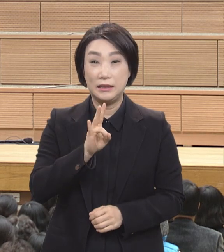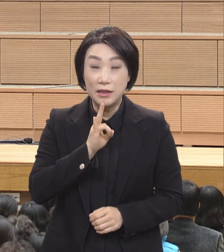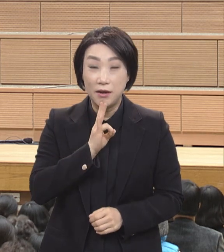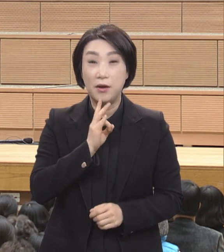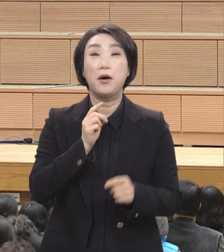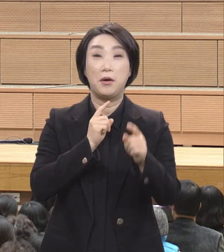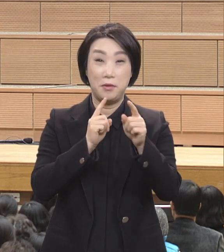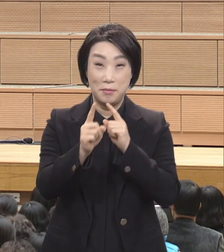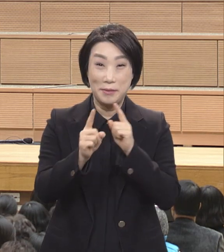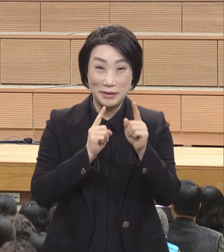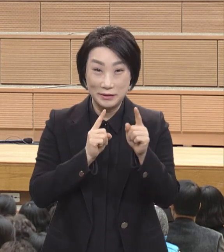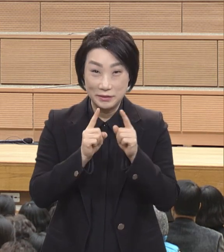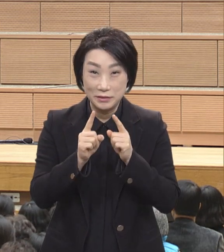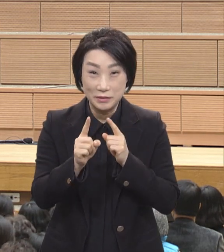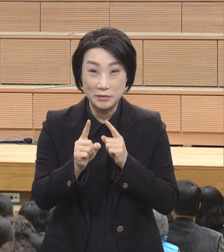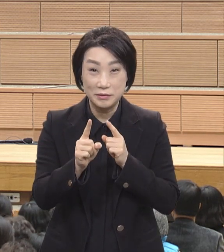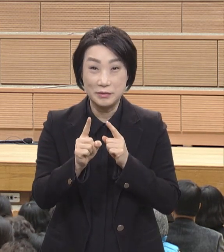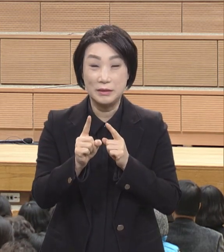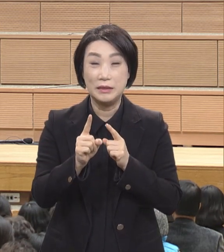예언의 말씀을